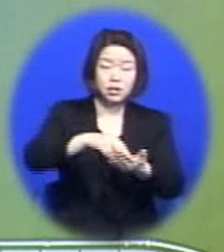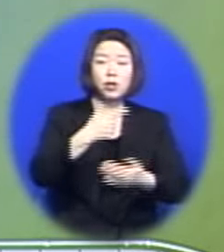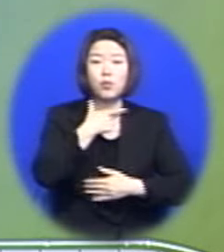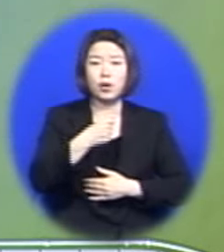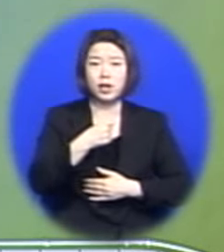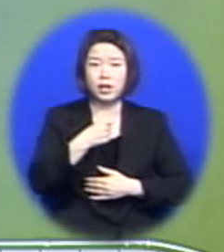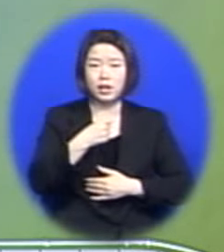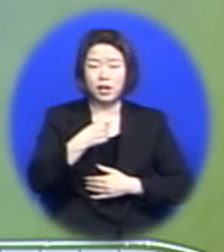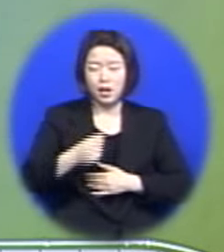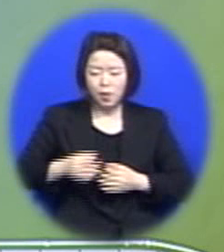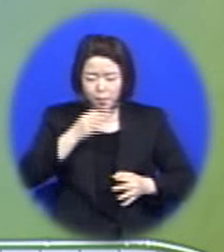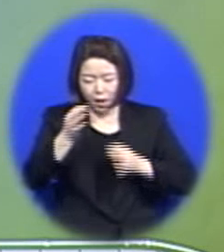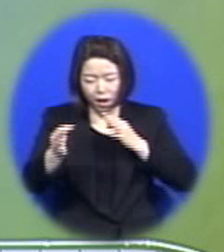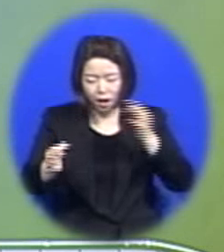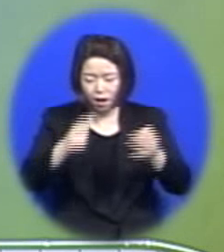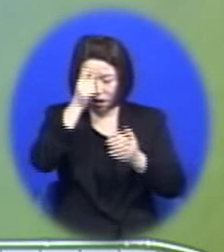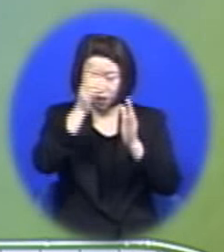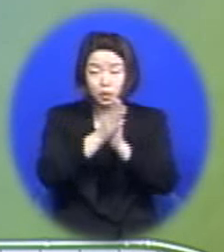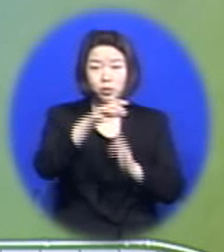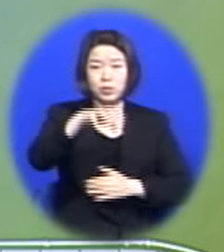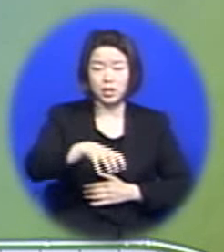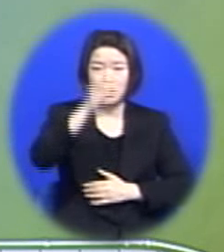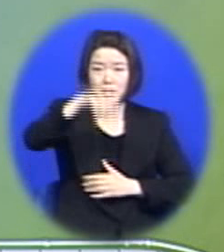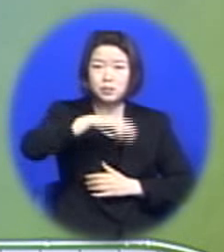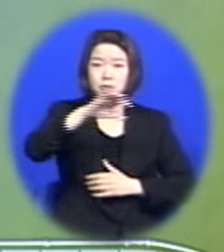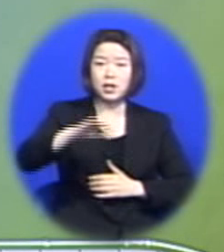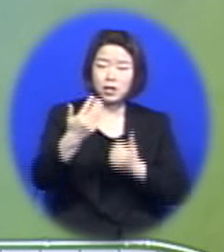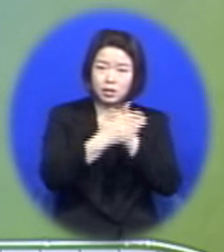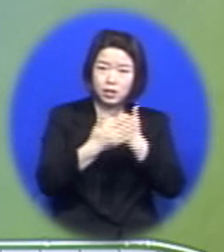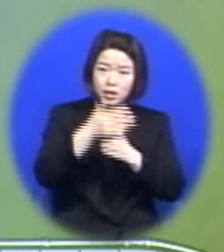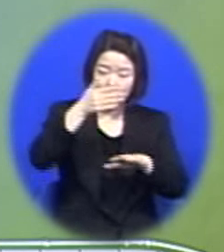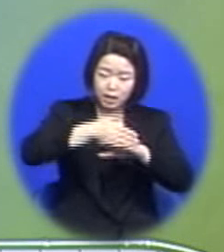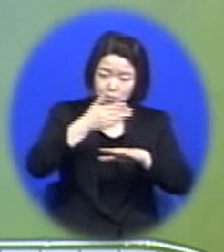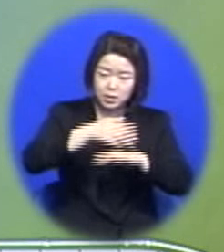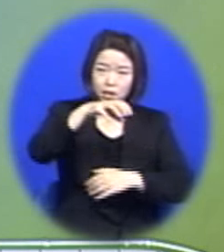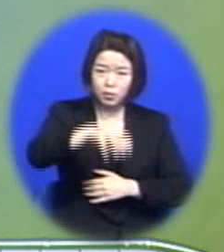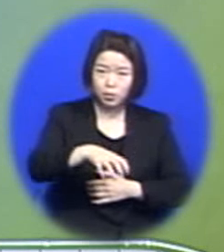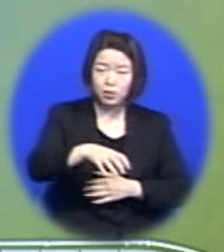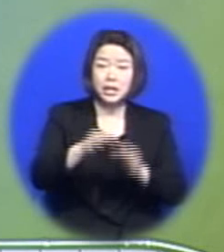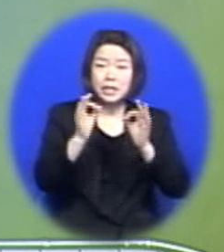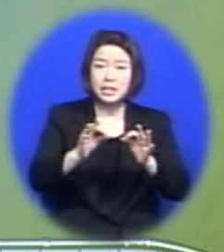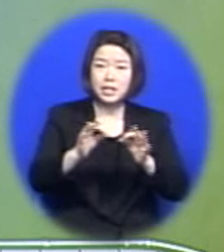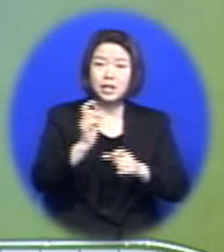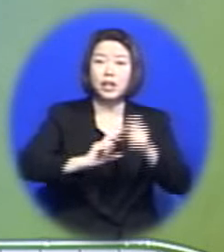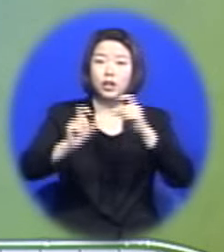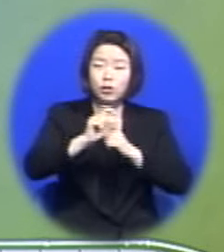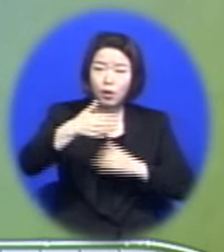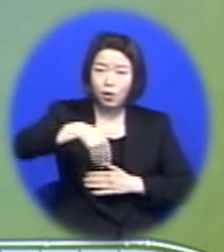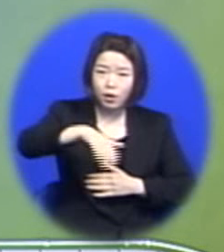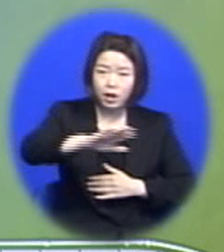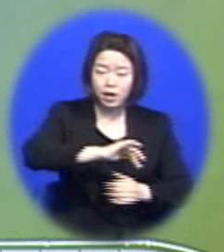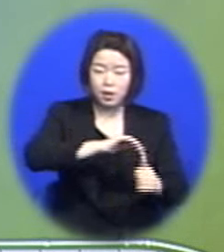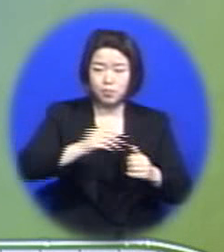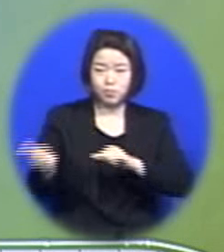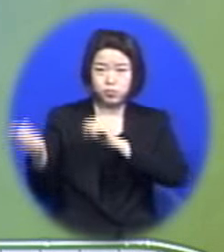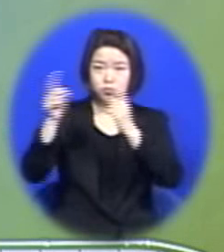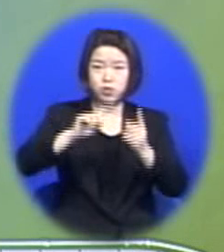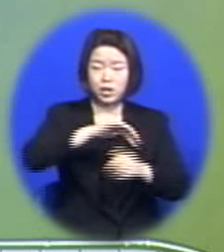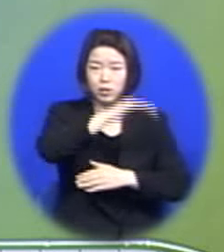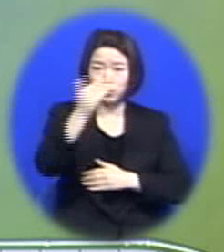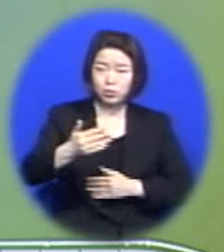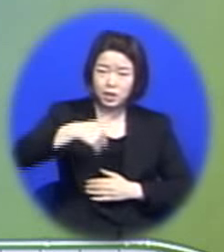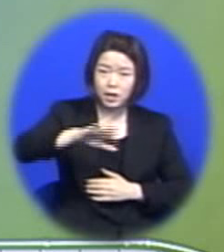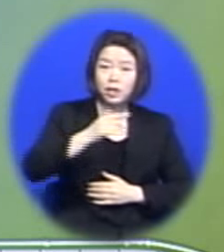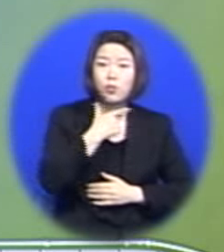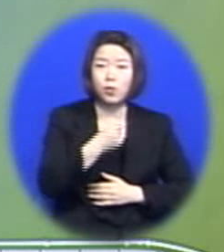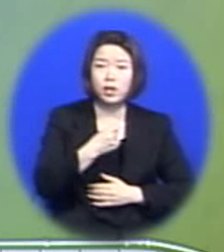통회하는 기도의 자리에서, 십자가의 은혜를 감사하는 자리에서 이제는 부활의 동산으로 나아가기 원합니다. 하나님, 제